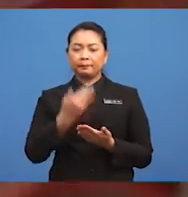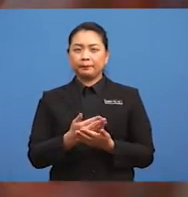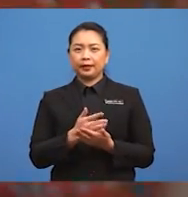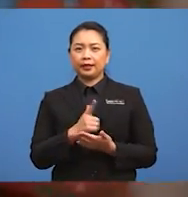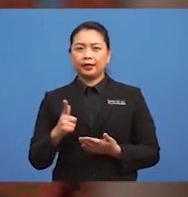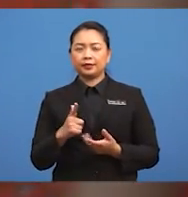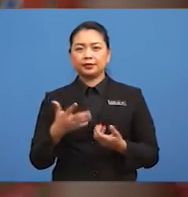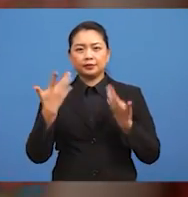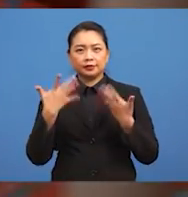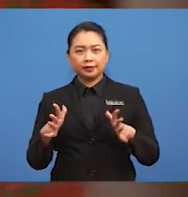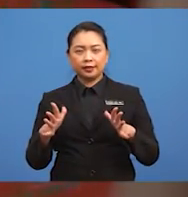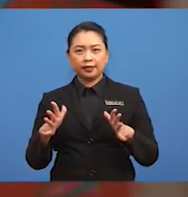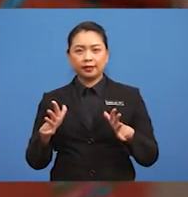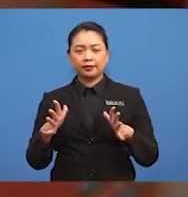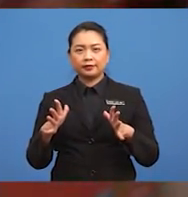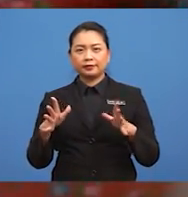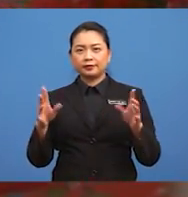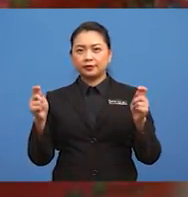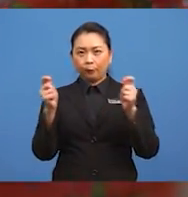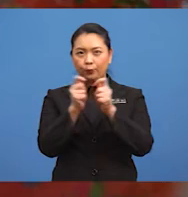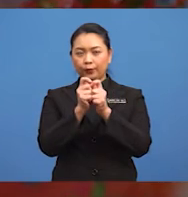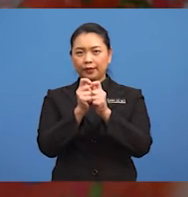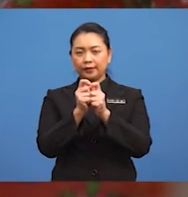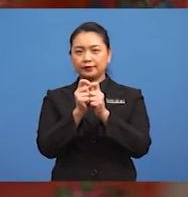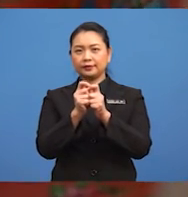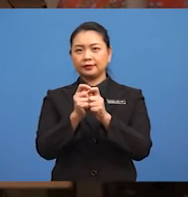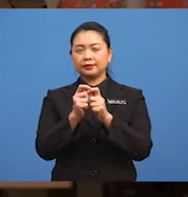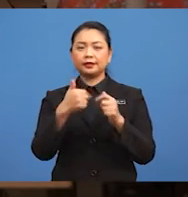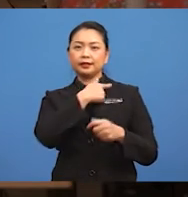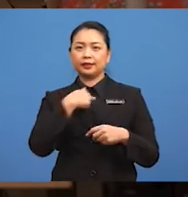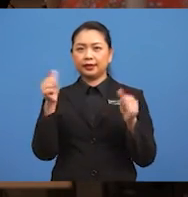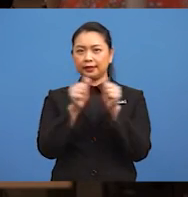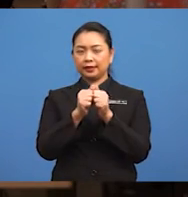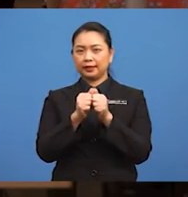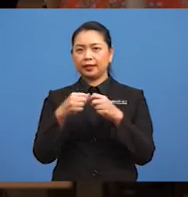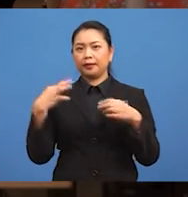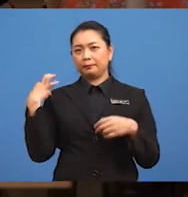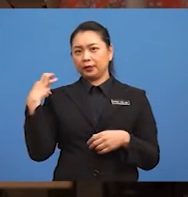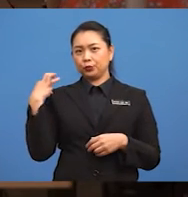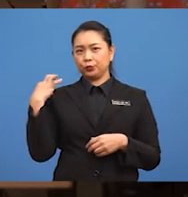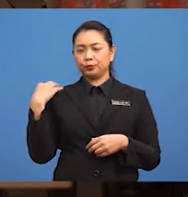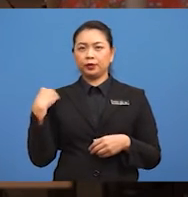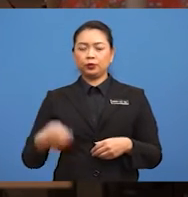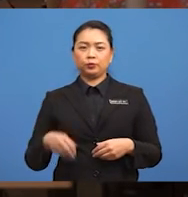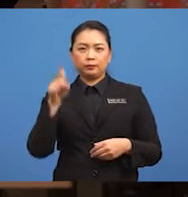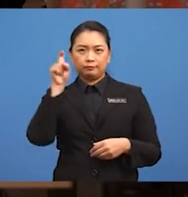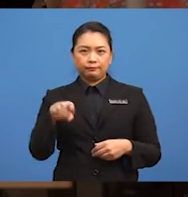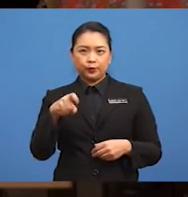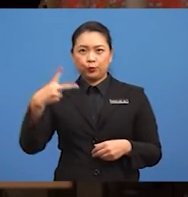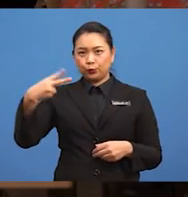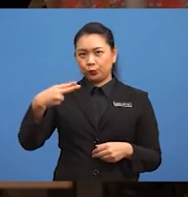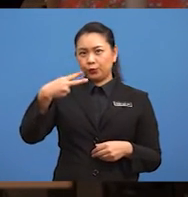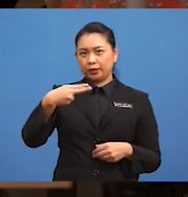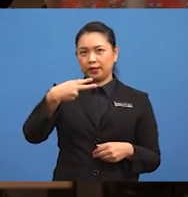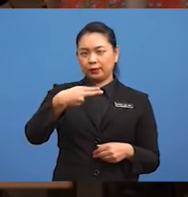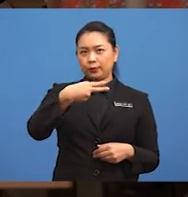Baiklah, setelah mencantumkan lapik leher dengan garis leher badan, perlu trim terlebih dahulu